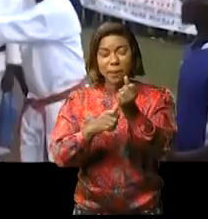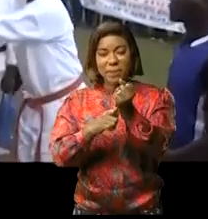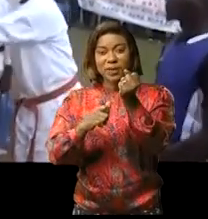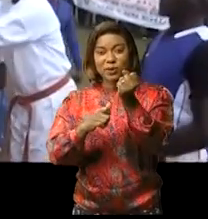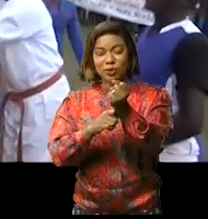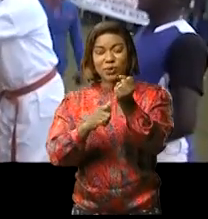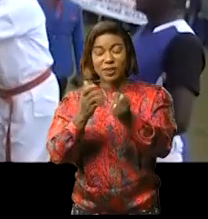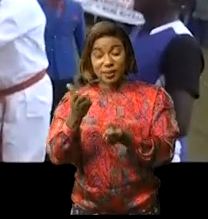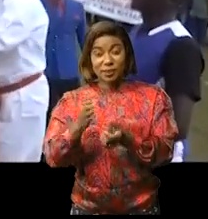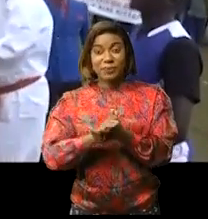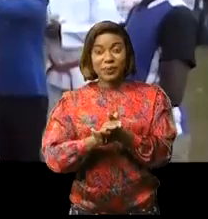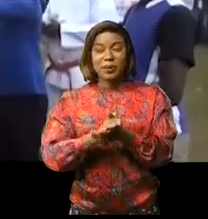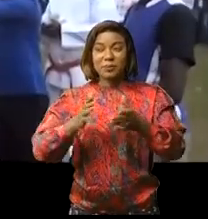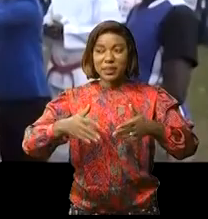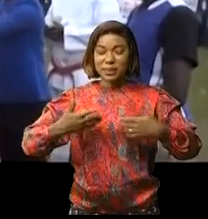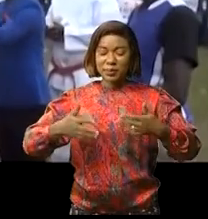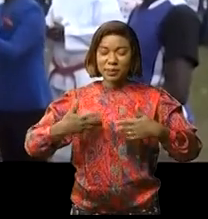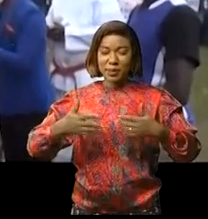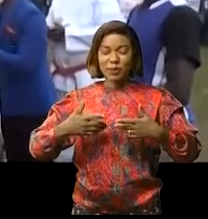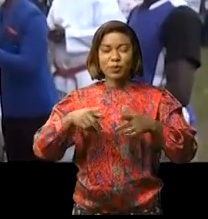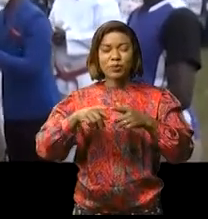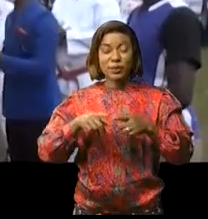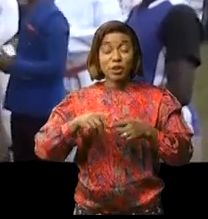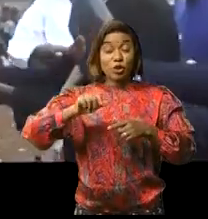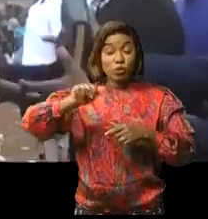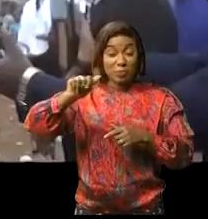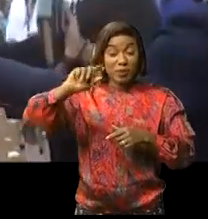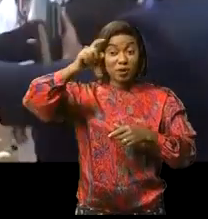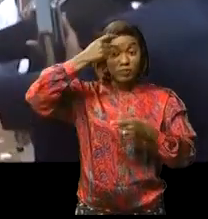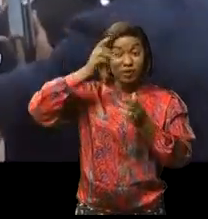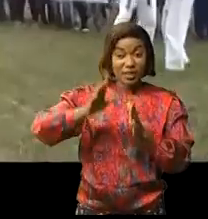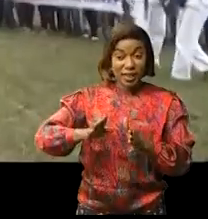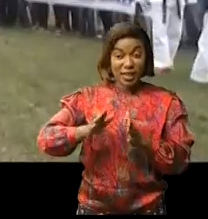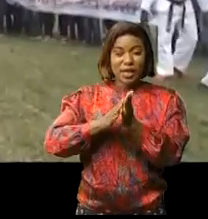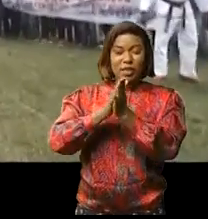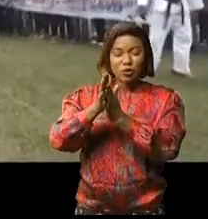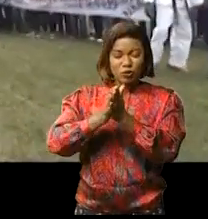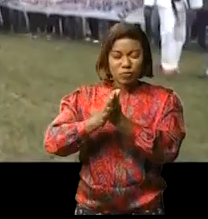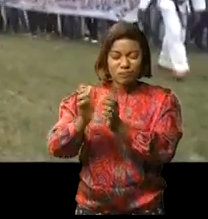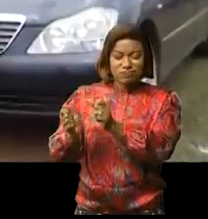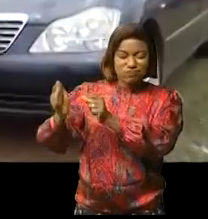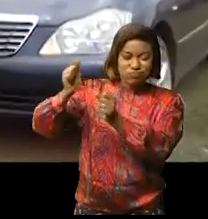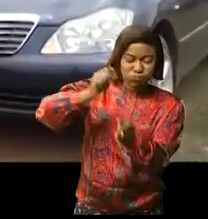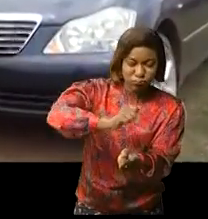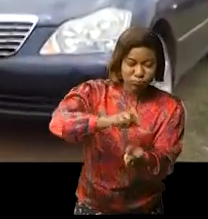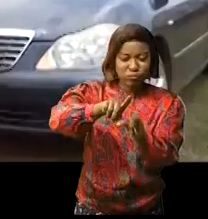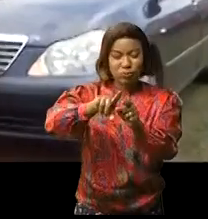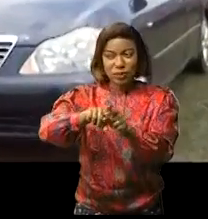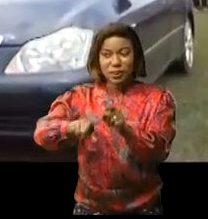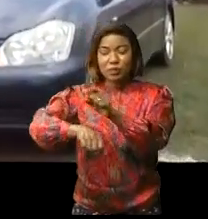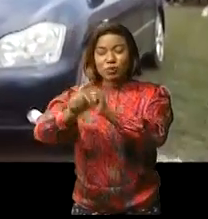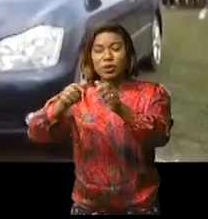de ses partisans, est avant tout un passionné de sport, toute discipline confondue, notamment le football, de quoi